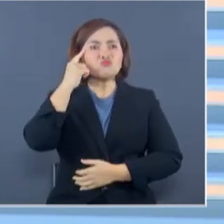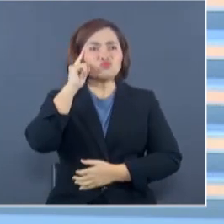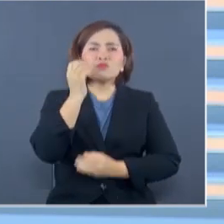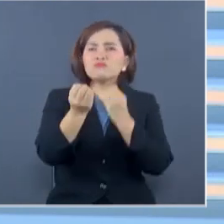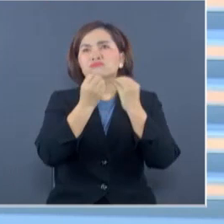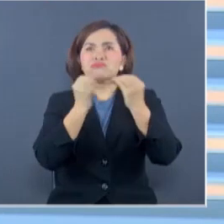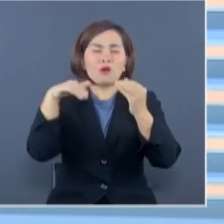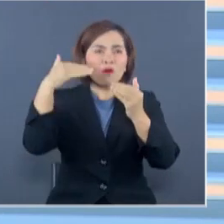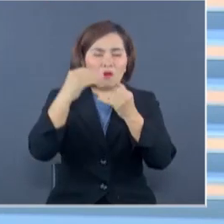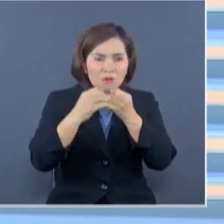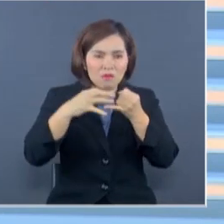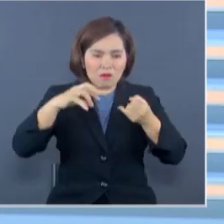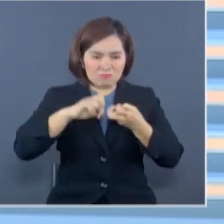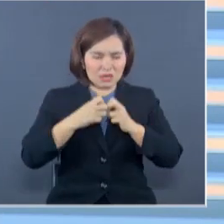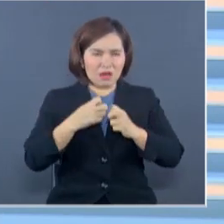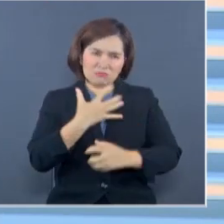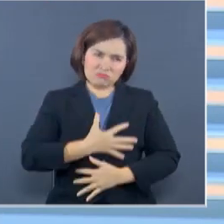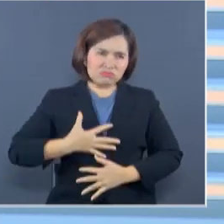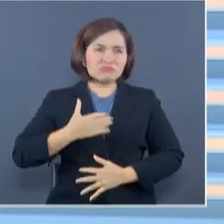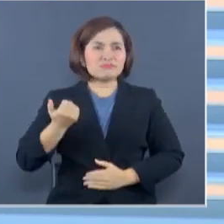วมันอาจจะเกิดขึ้นได้นะครับผม ใช่ค่ะ